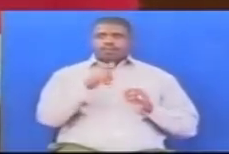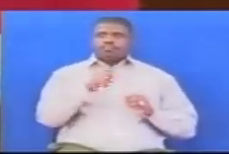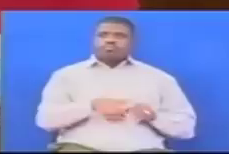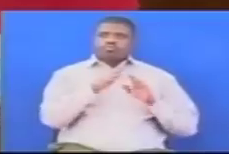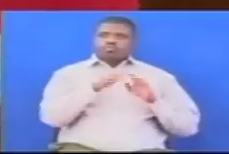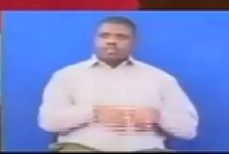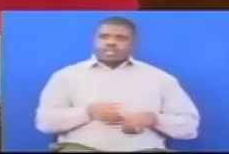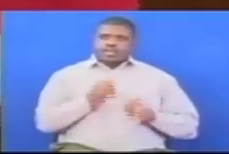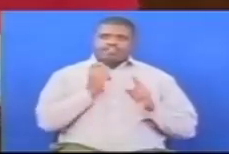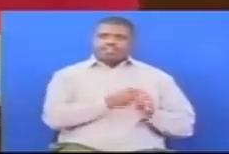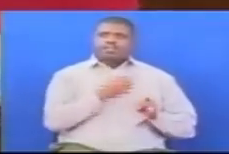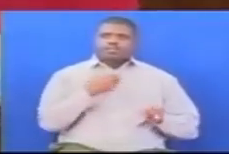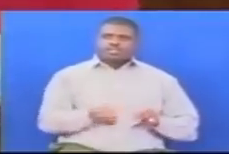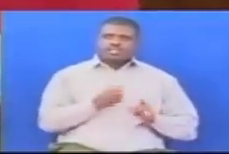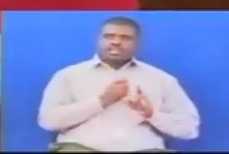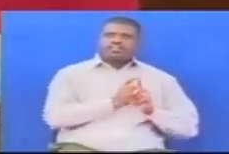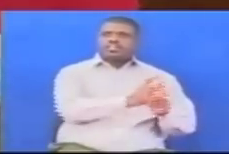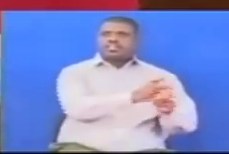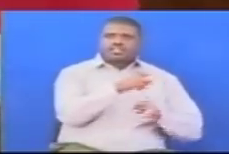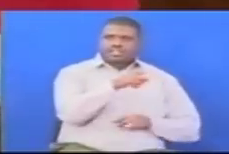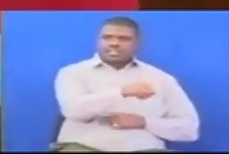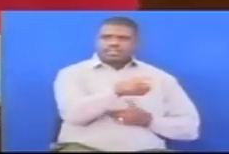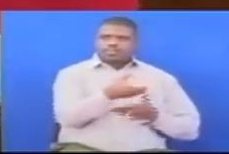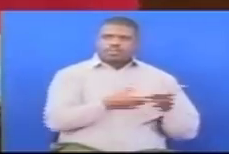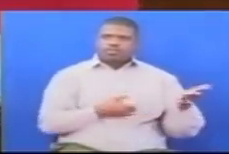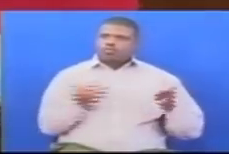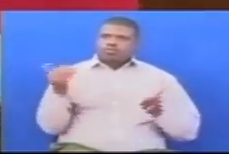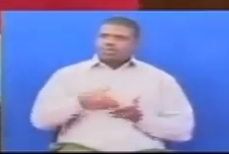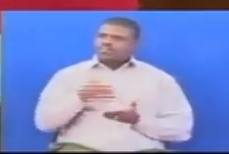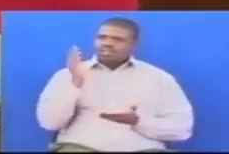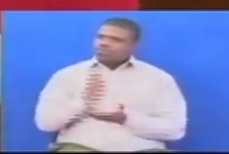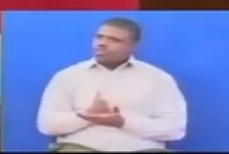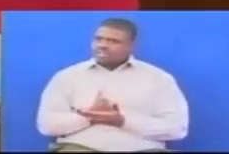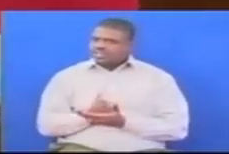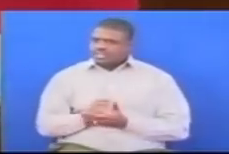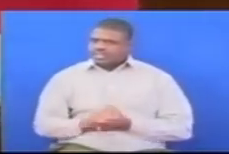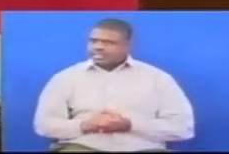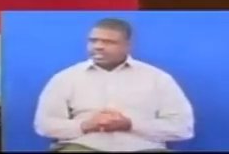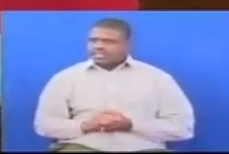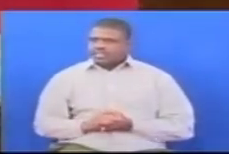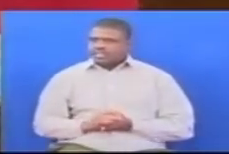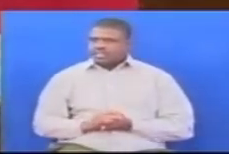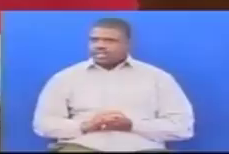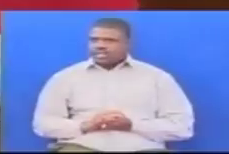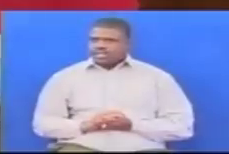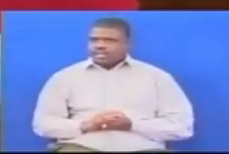anakwenda kwa waziri, waziri anafuatilia ile barua, tutafika kweli na awamu hii ya tano?